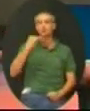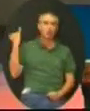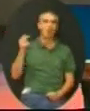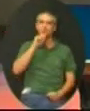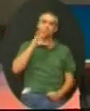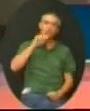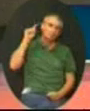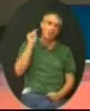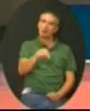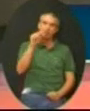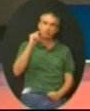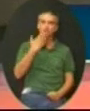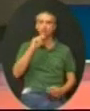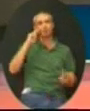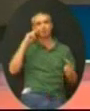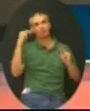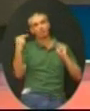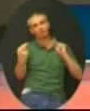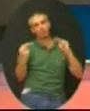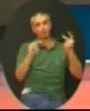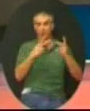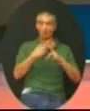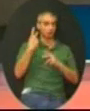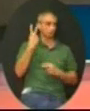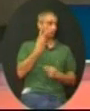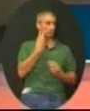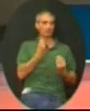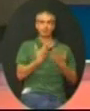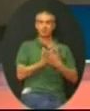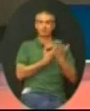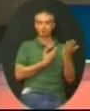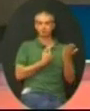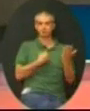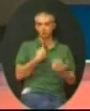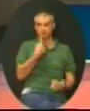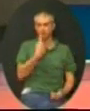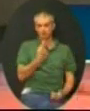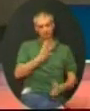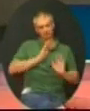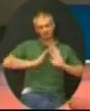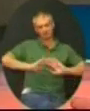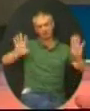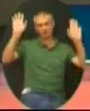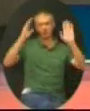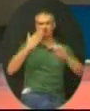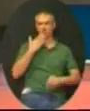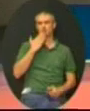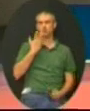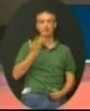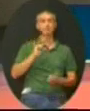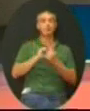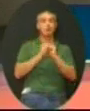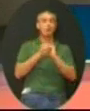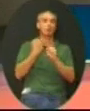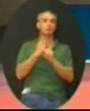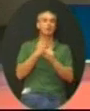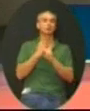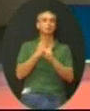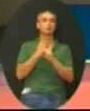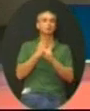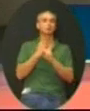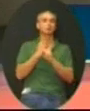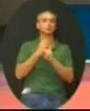הזמן, מכל מיני זוויות. הנה, רק שמענו על שתי זוויות חדשות, ואני אומר, תניחו לירושלים, או לחילופין, תעשו בה את